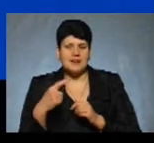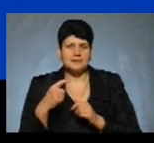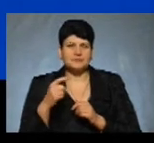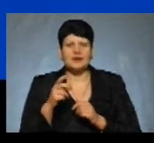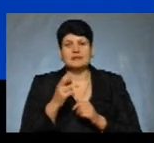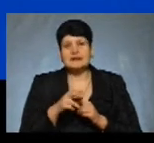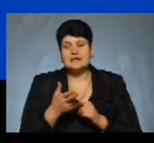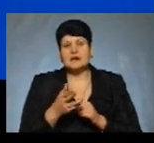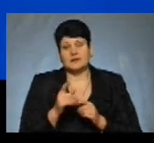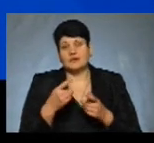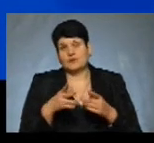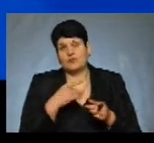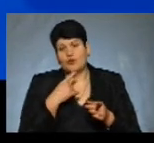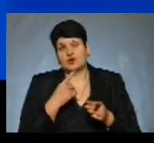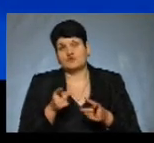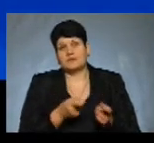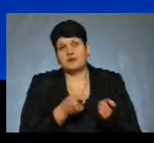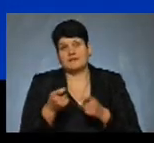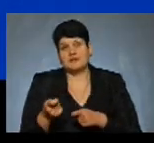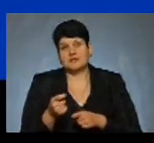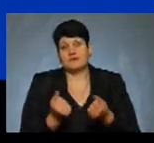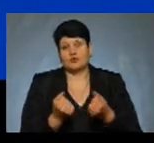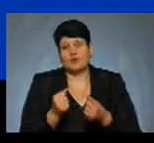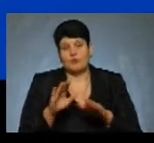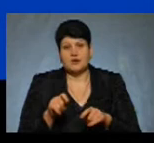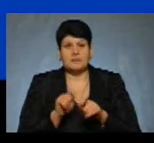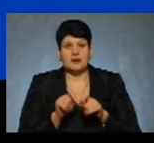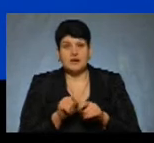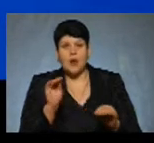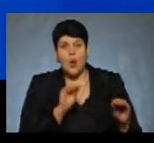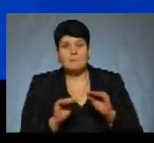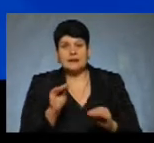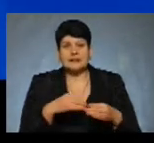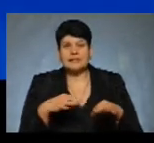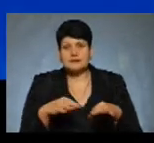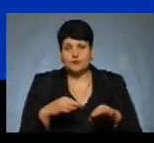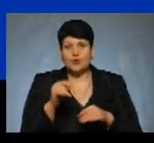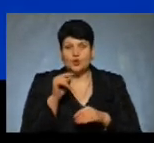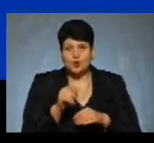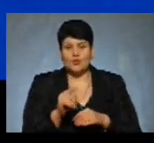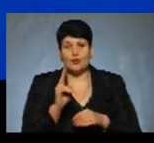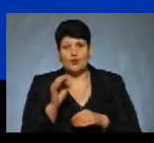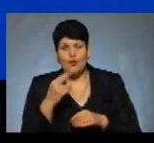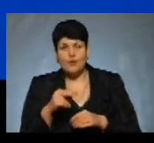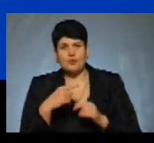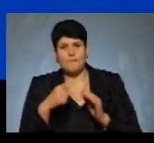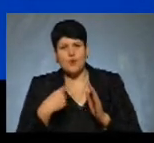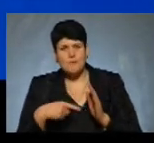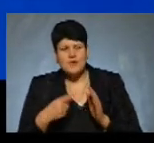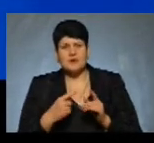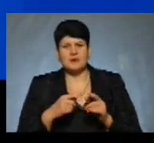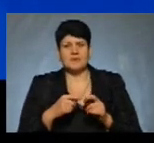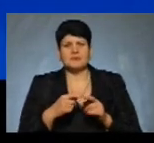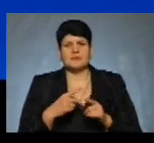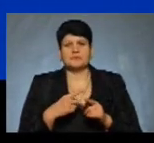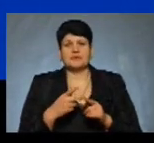привіз авто на митницю. Наступний етап – перевірка комплектації авто, його ВІН-коду і пробігу. Все це